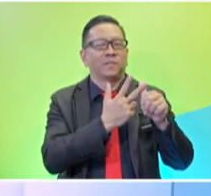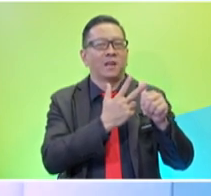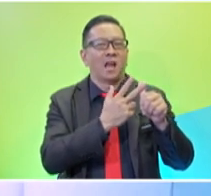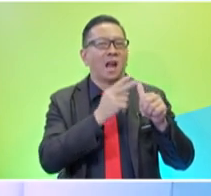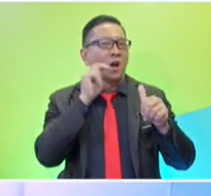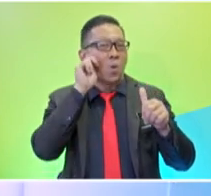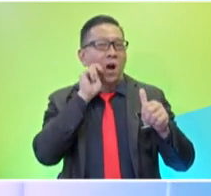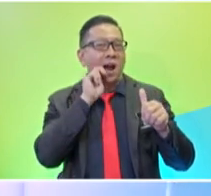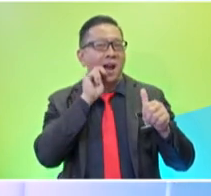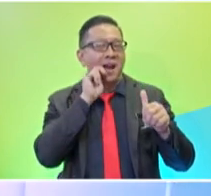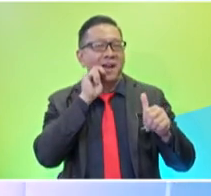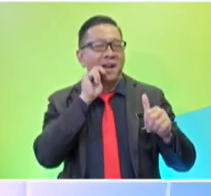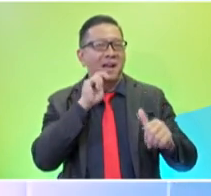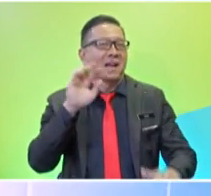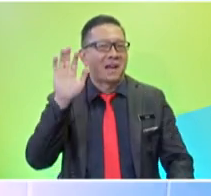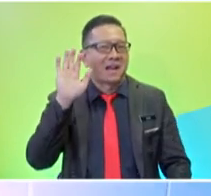Wahana